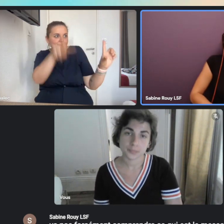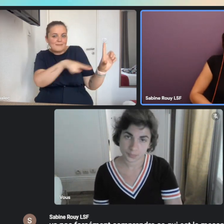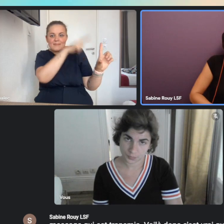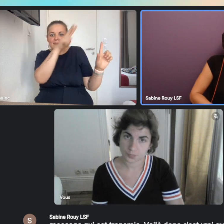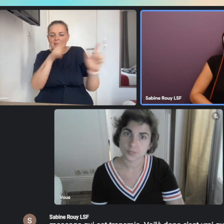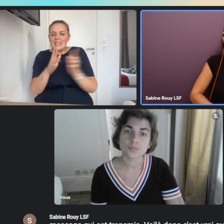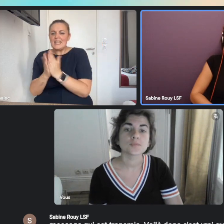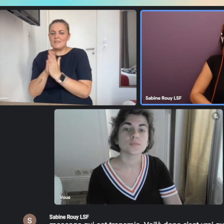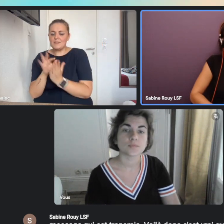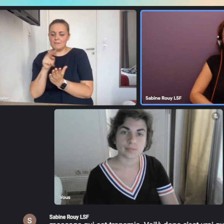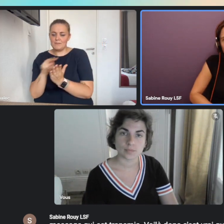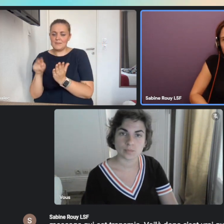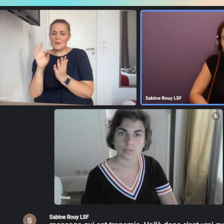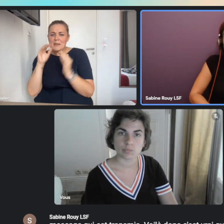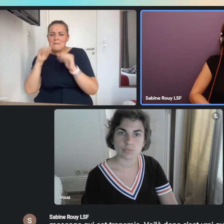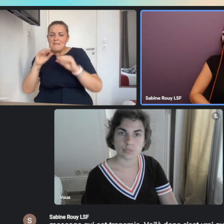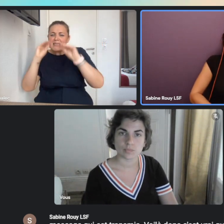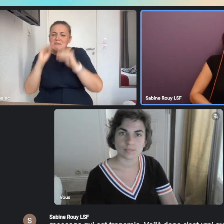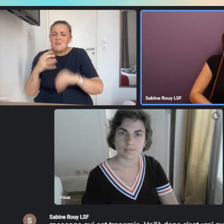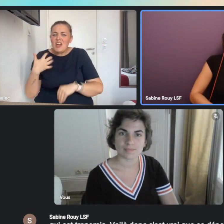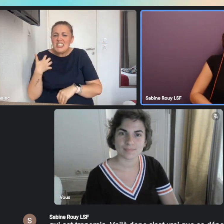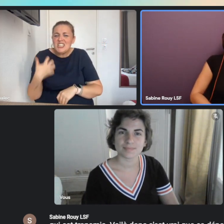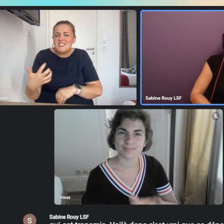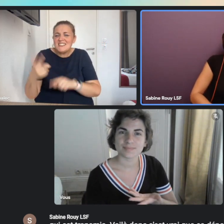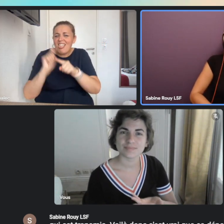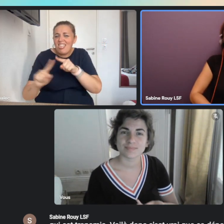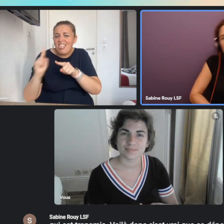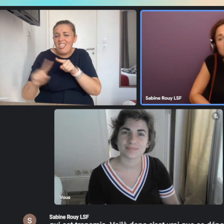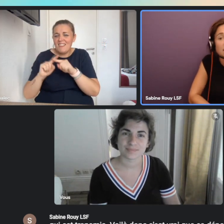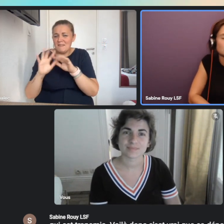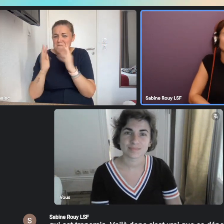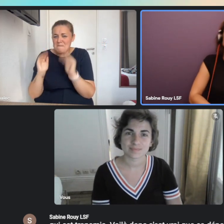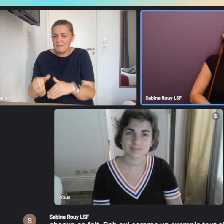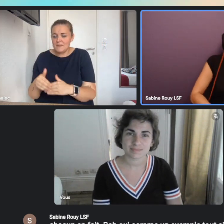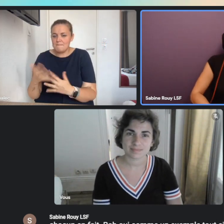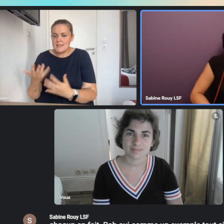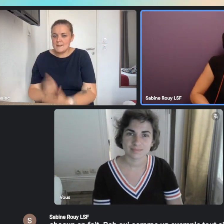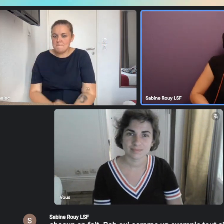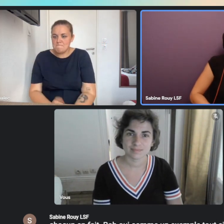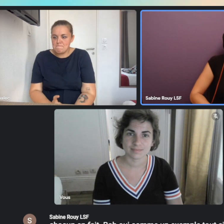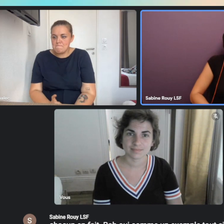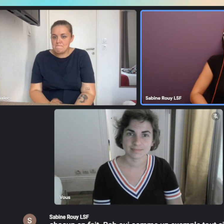film, c'est visuel. On regarde, on voit. Le livre, même s'il y a des descriptions très riches, des détails,